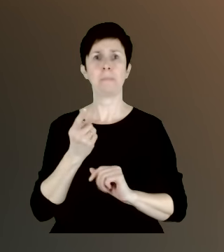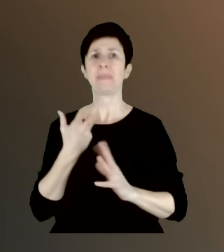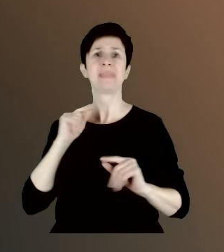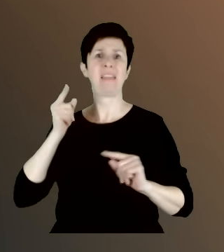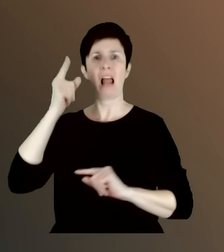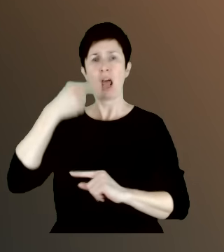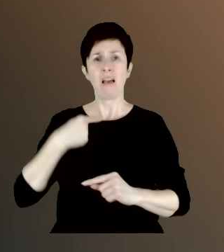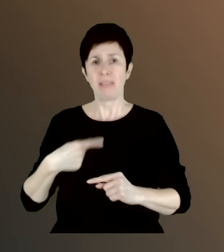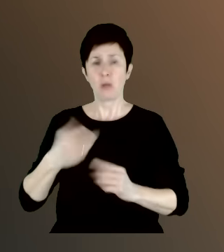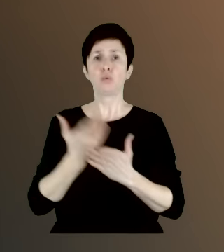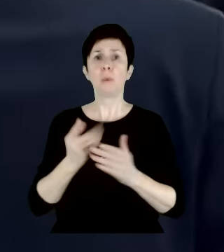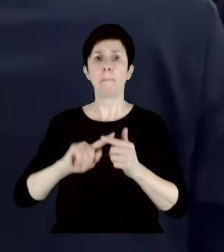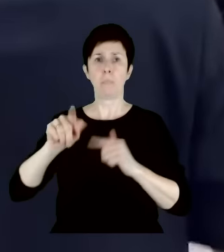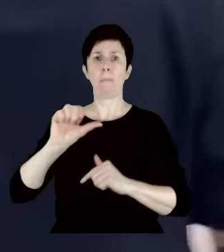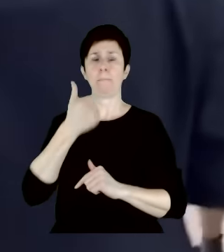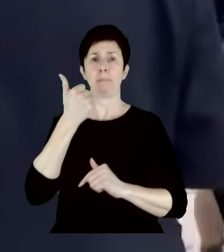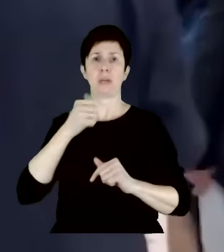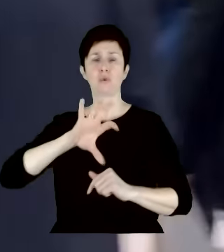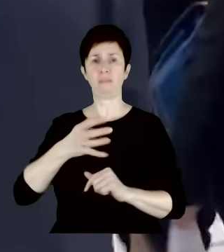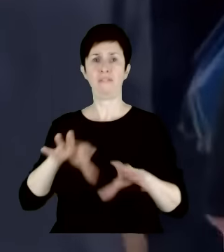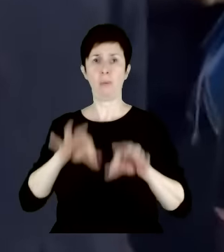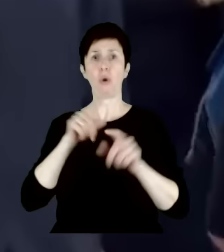jednak tuż po pierwszej turze wyborów. Czyli